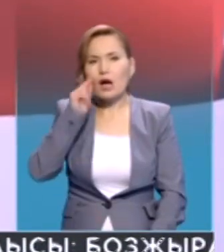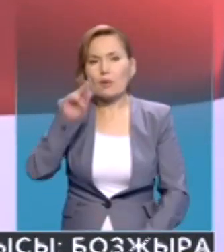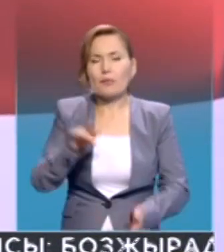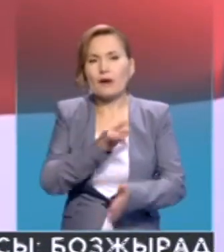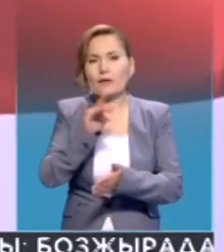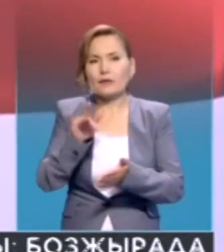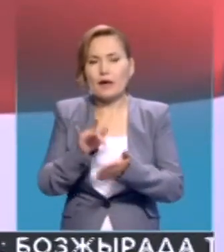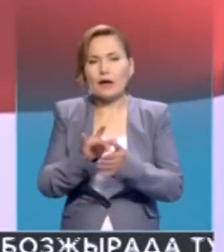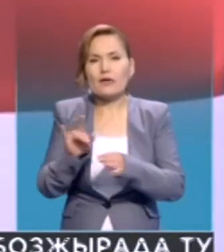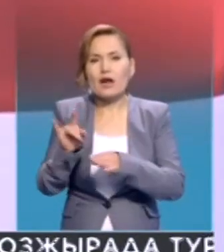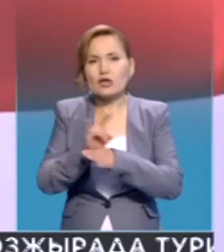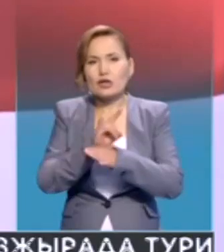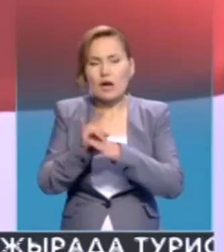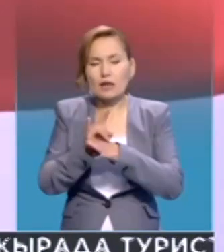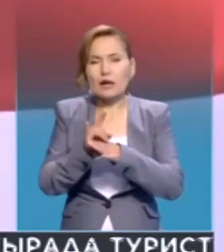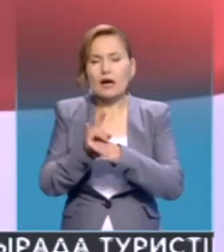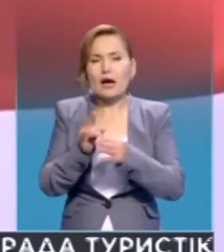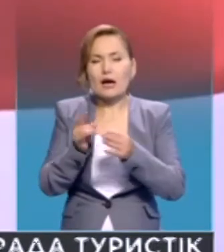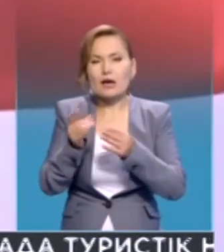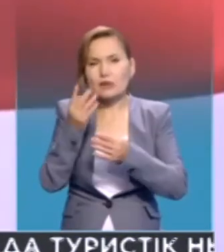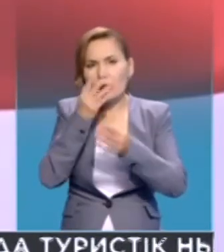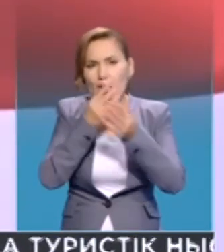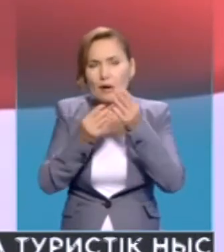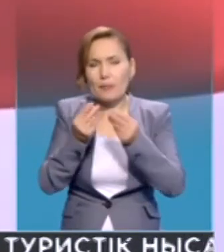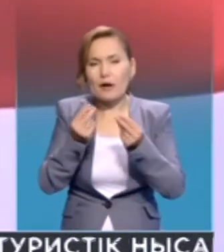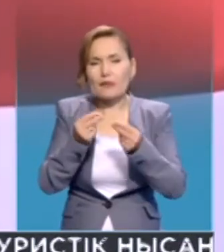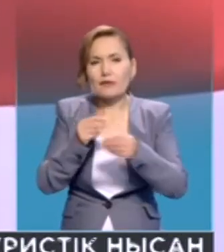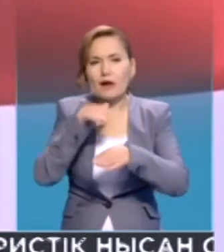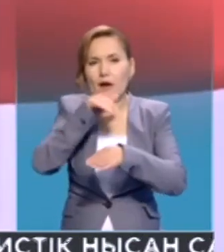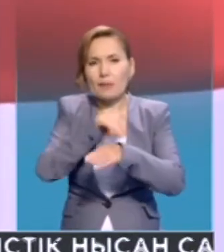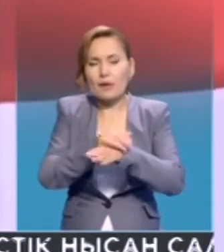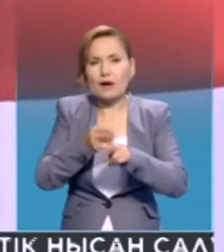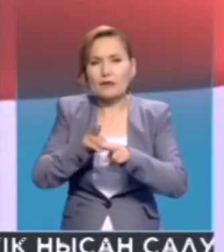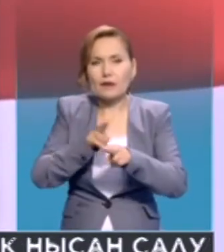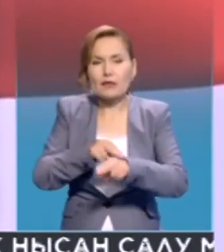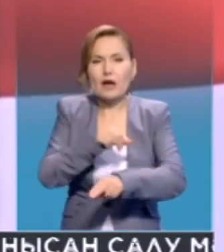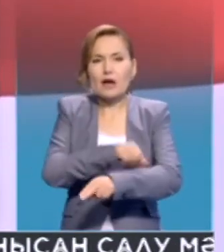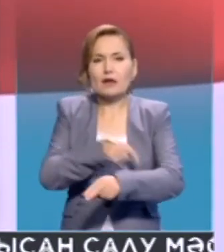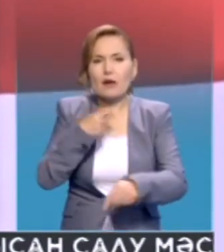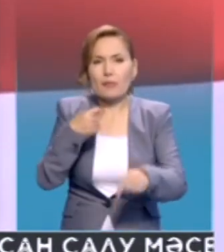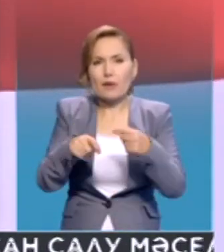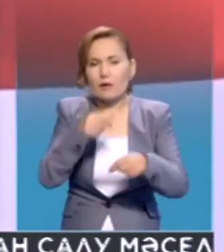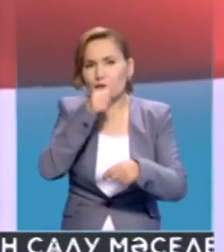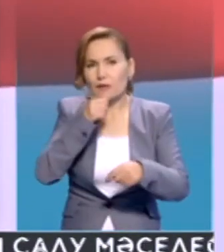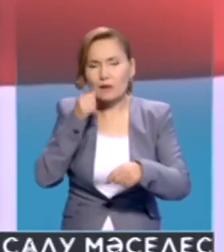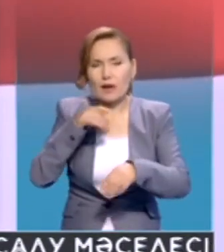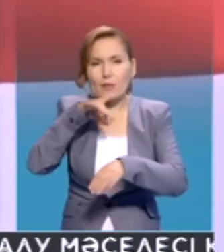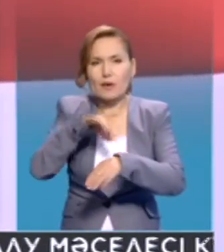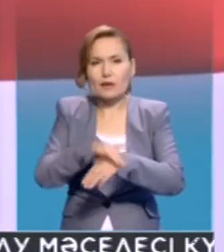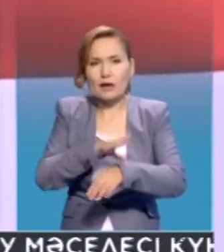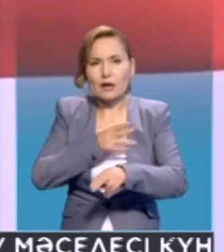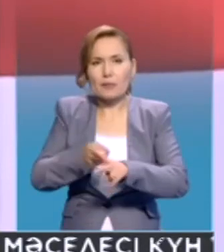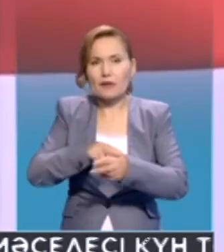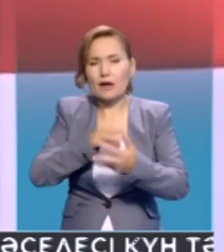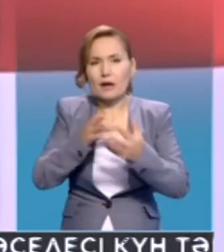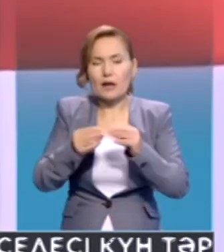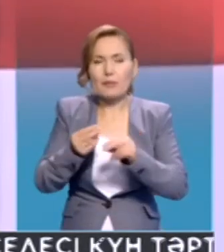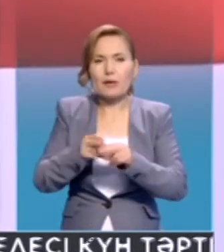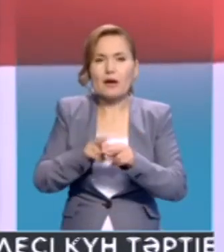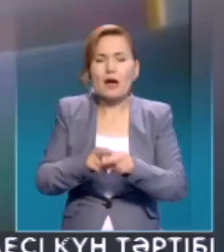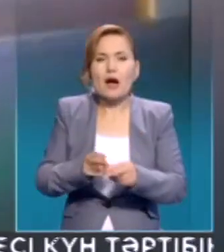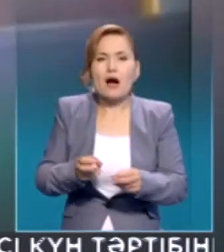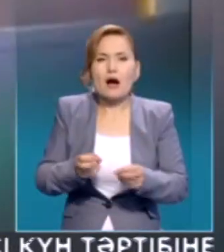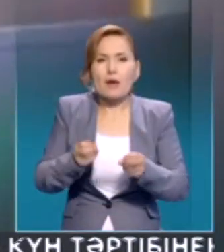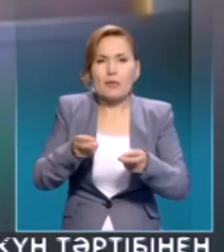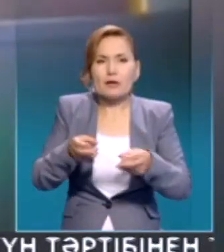Шымкентте жалған ақша жасап, психотропты заттар сатумен айналысқан азаматтың ісі сотқа жолданды. Оны қаржылық мониторинг агенттігі департаментінің